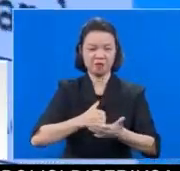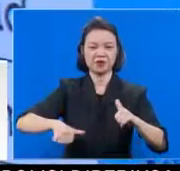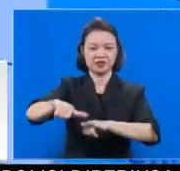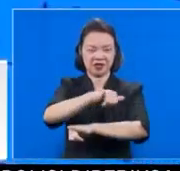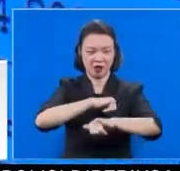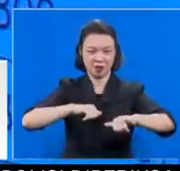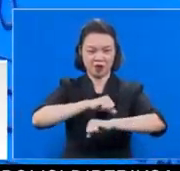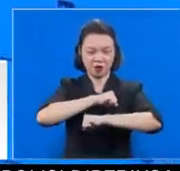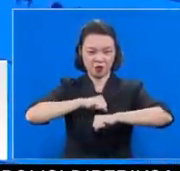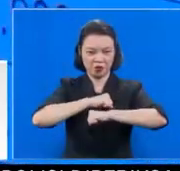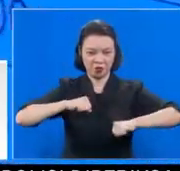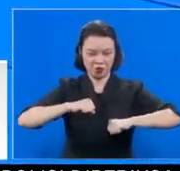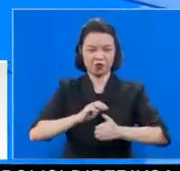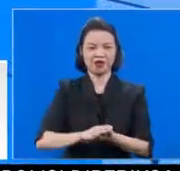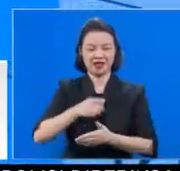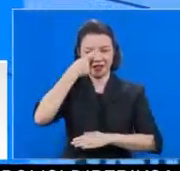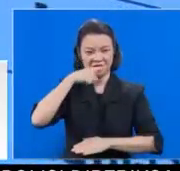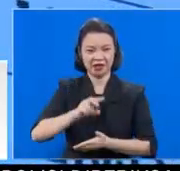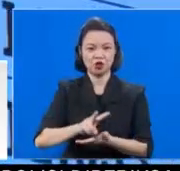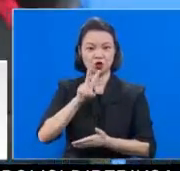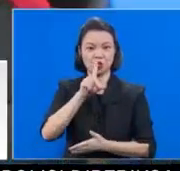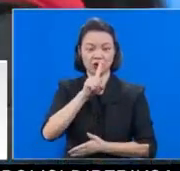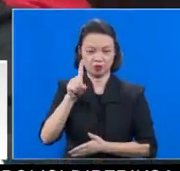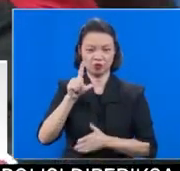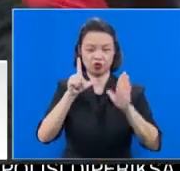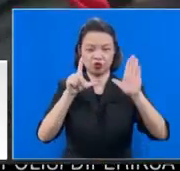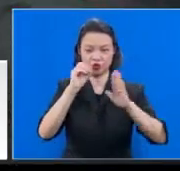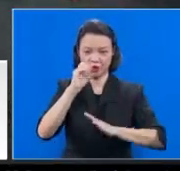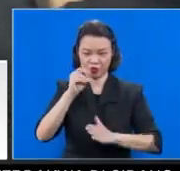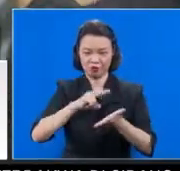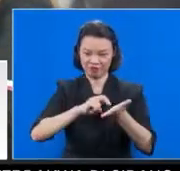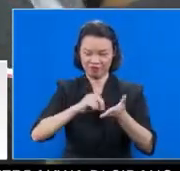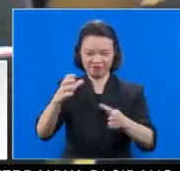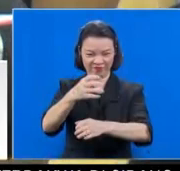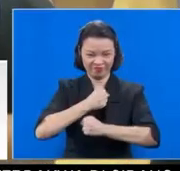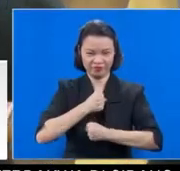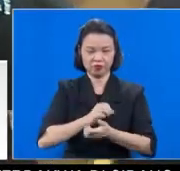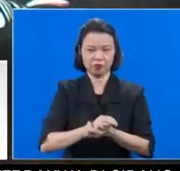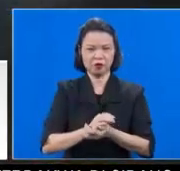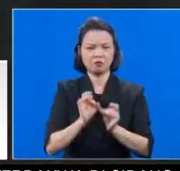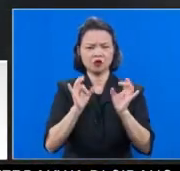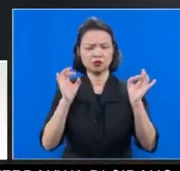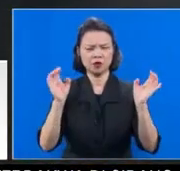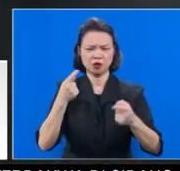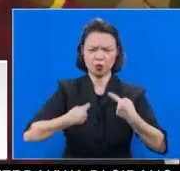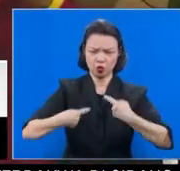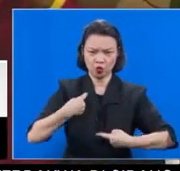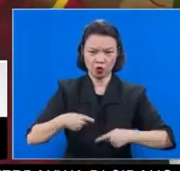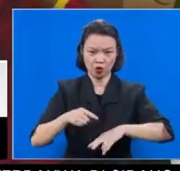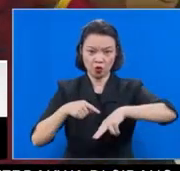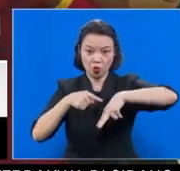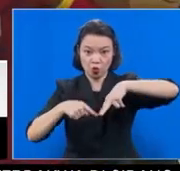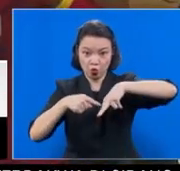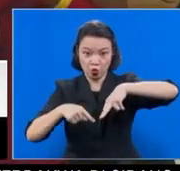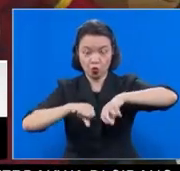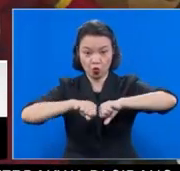setelah sama-sama mengumpulkan nilai 12.700. Meski tengah dibekap berbagai macam cedera, termasuk cedera retak tulang betis, ratu